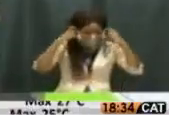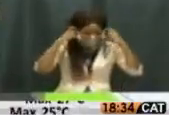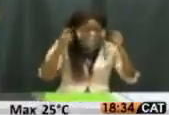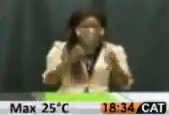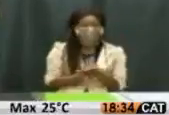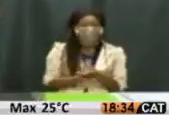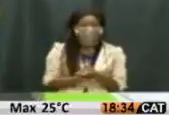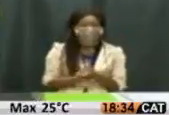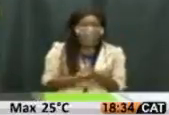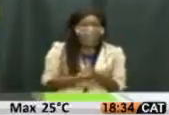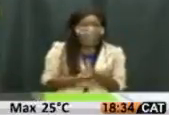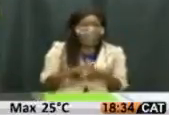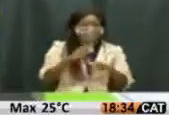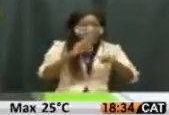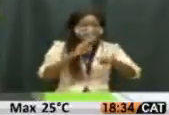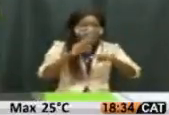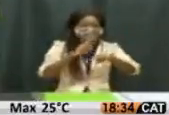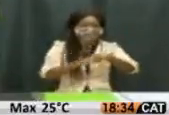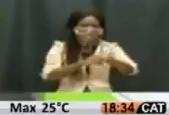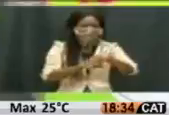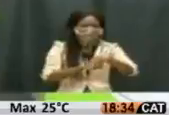nthawi imene anthu kuti ali